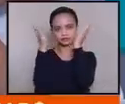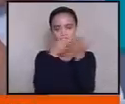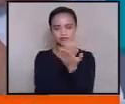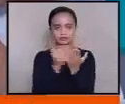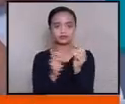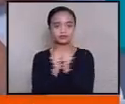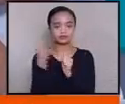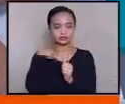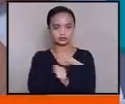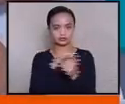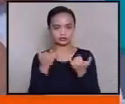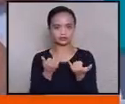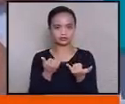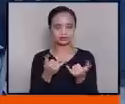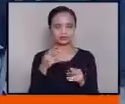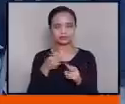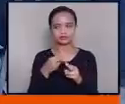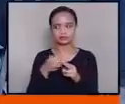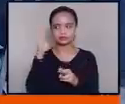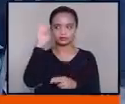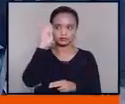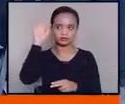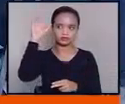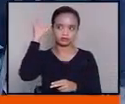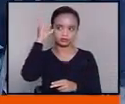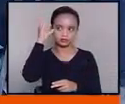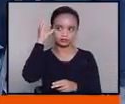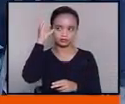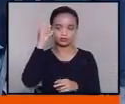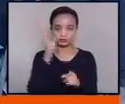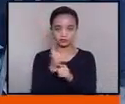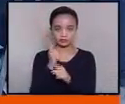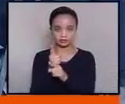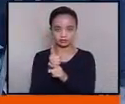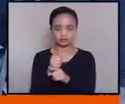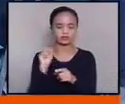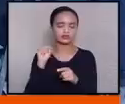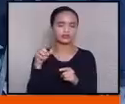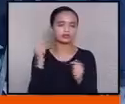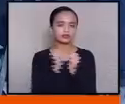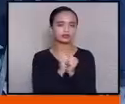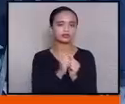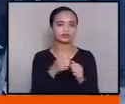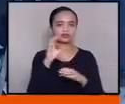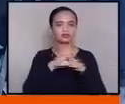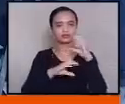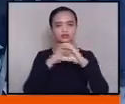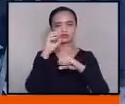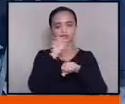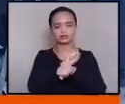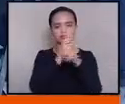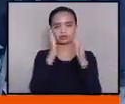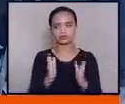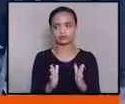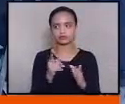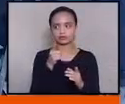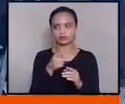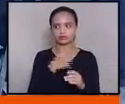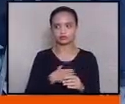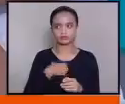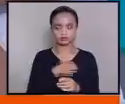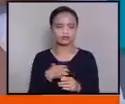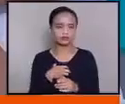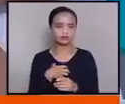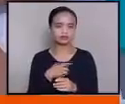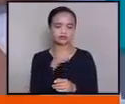Kasama ko po ngayon si Mr. Benji Kahayagan. Tama po. Apo. At makasama niya pong construction workers. Reklamo po nila ang